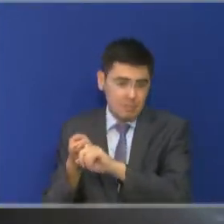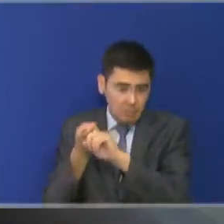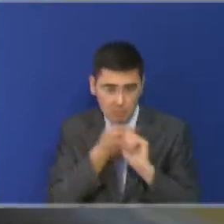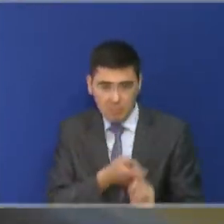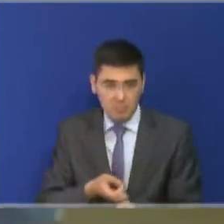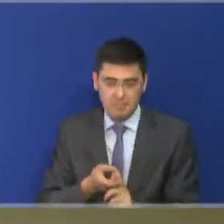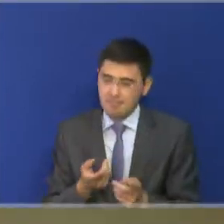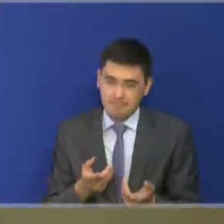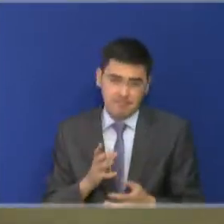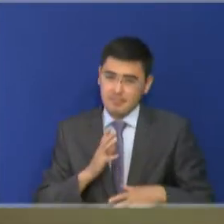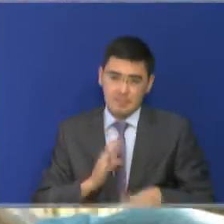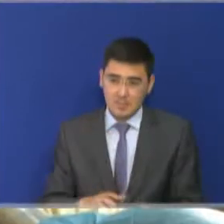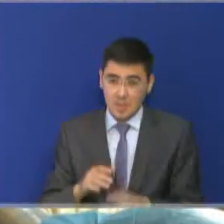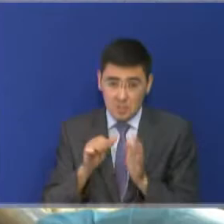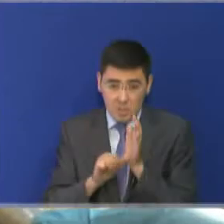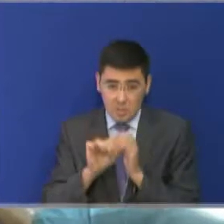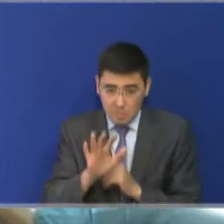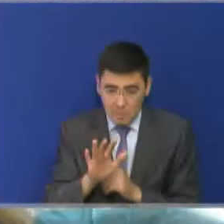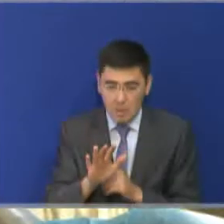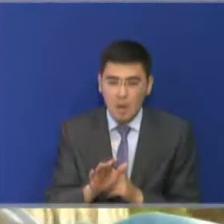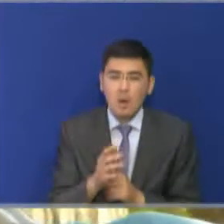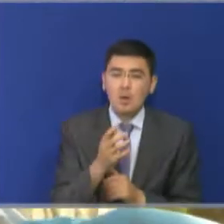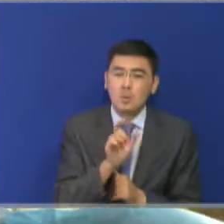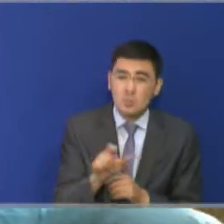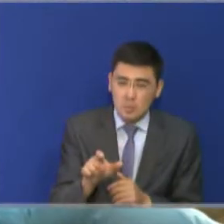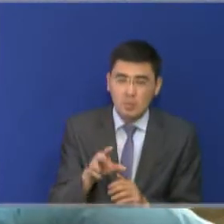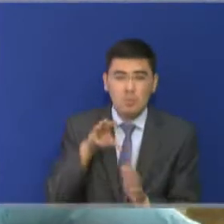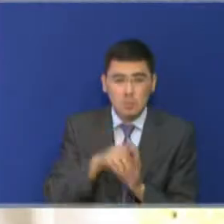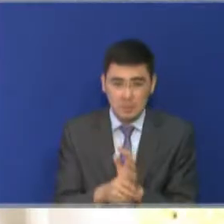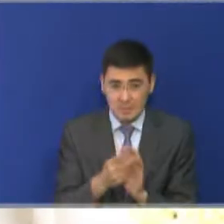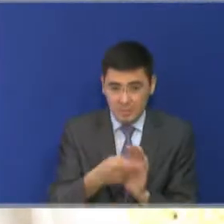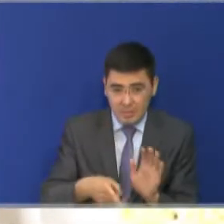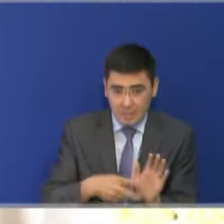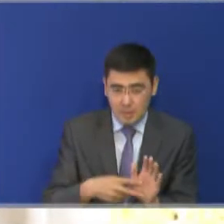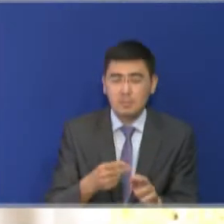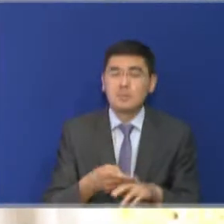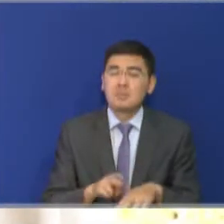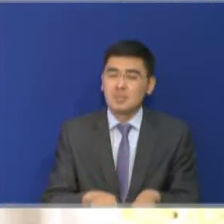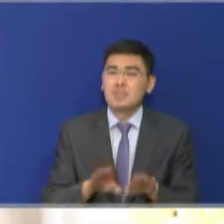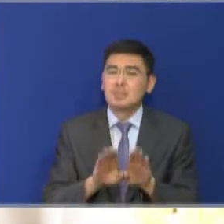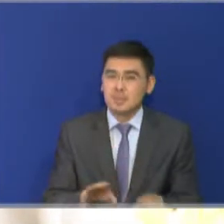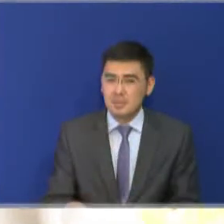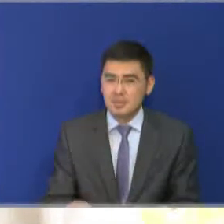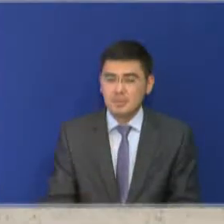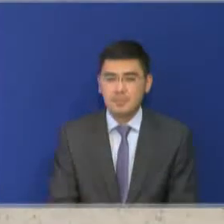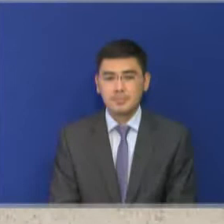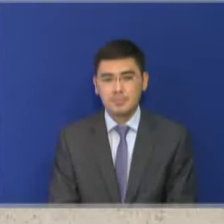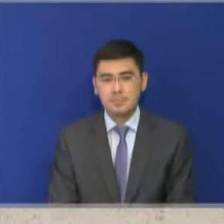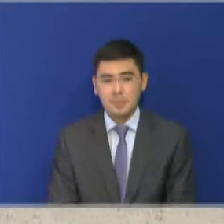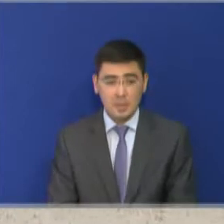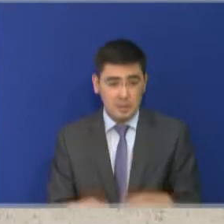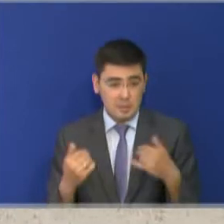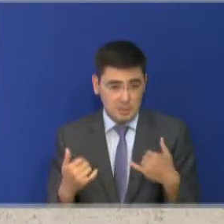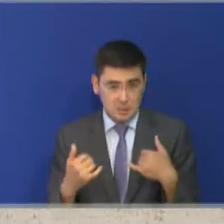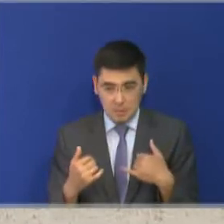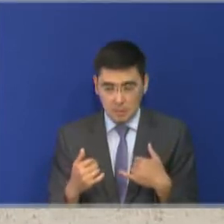жалпы 65 адам тіркелді. Оның ішінде 14 жасқа дейінгі 27 бала бар. Статистикаға сәйкес, қазір кенелер шағуының күрт